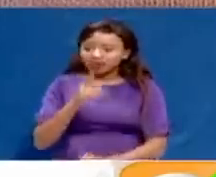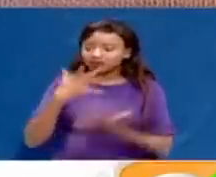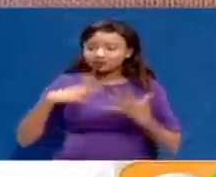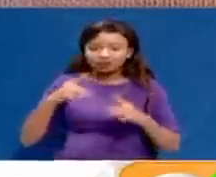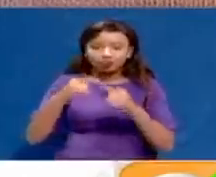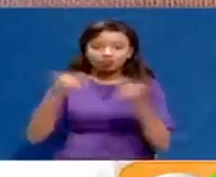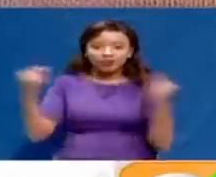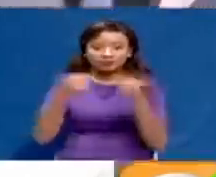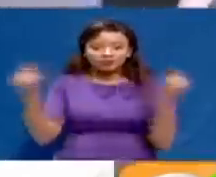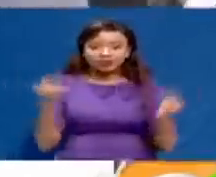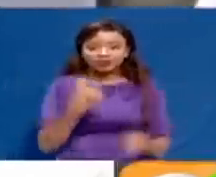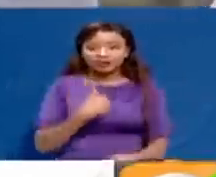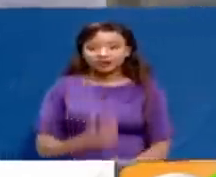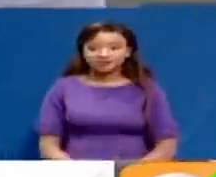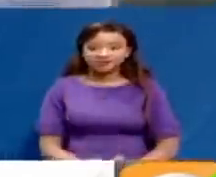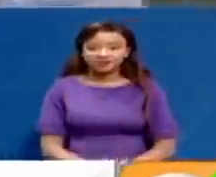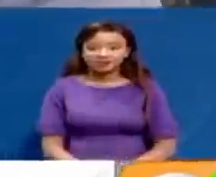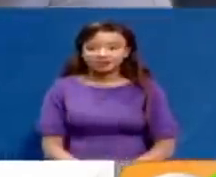waasi.